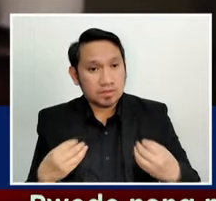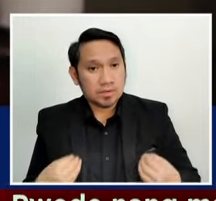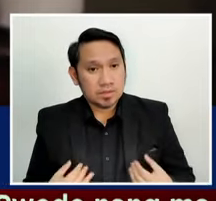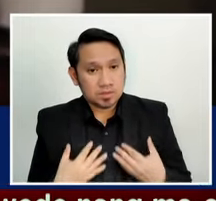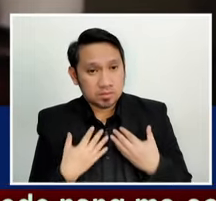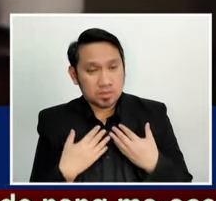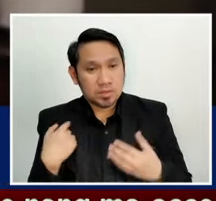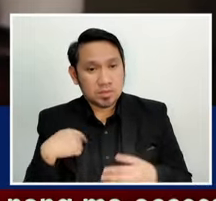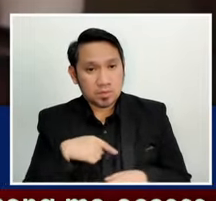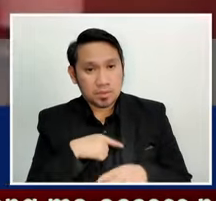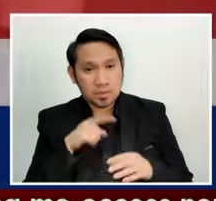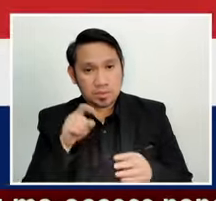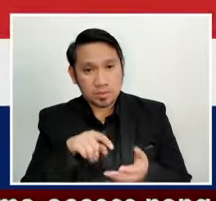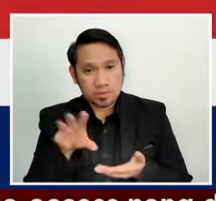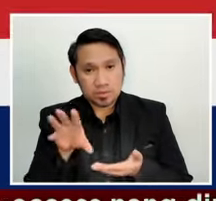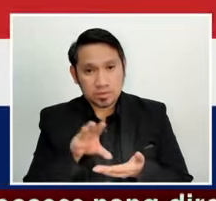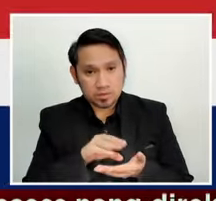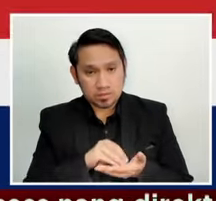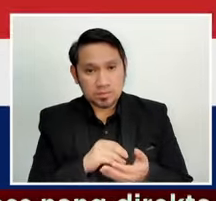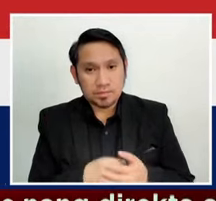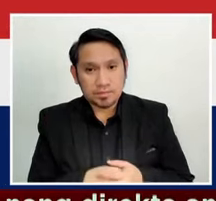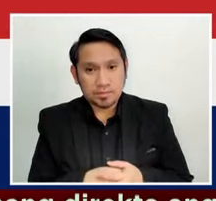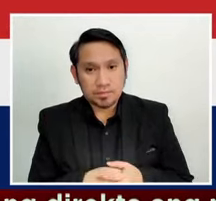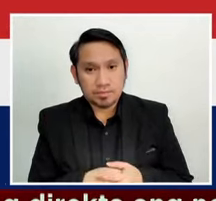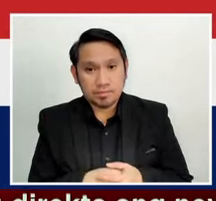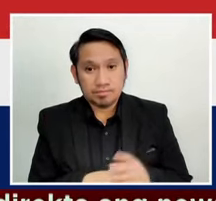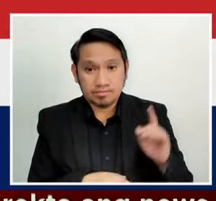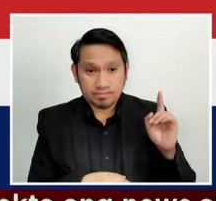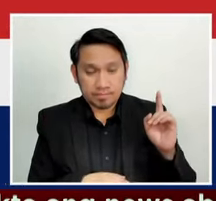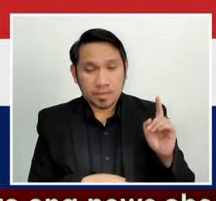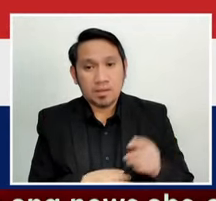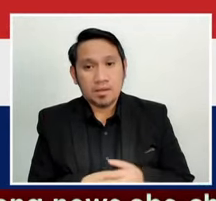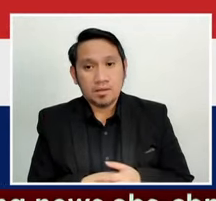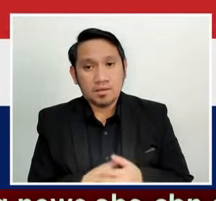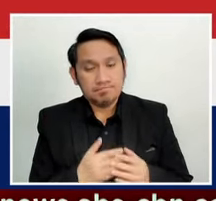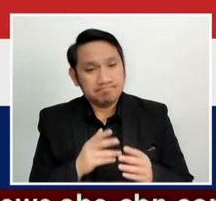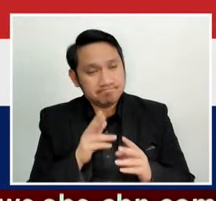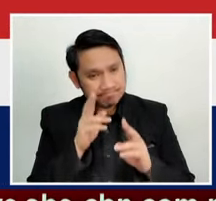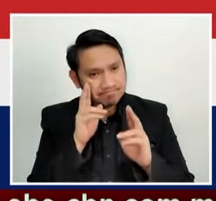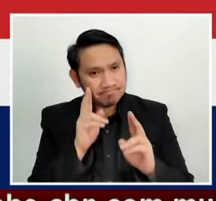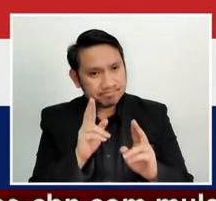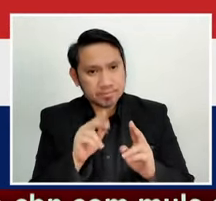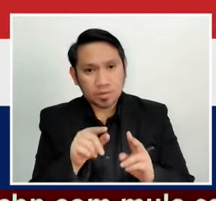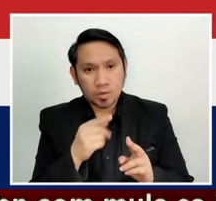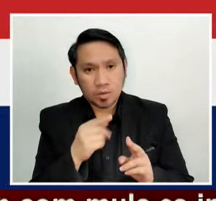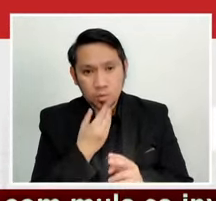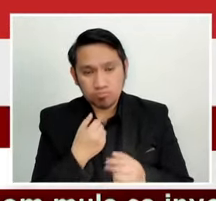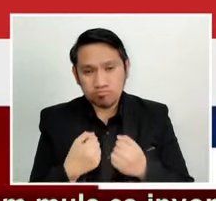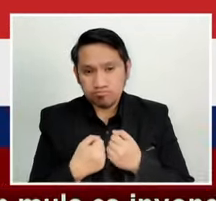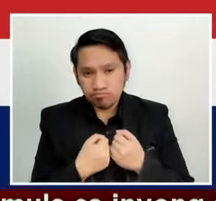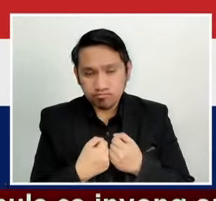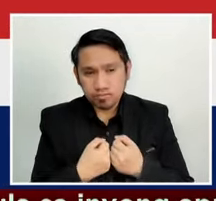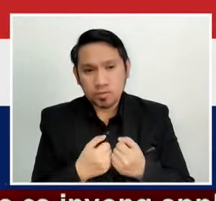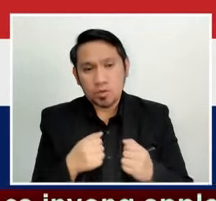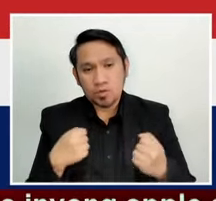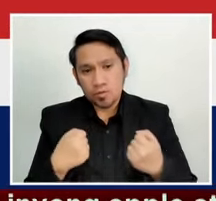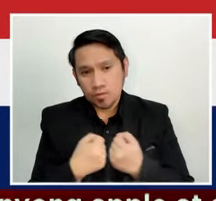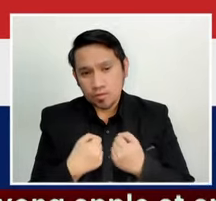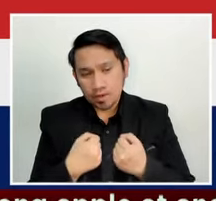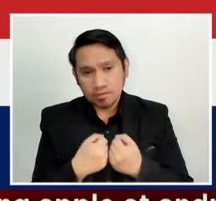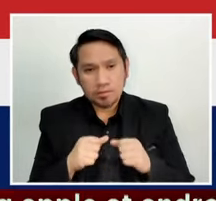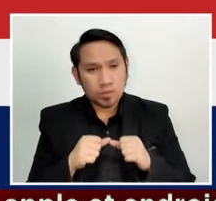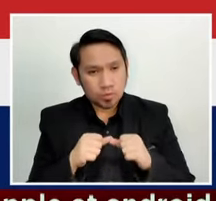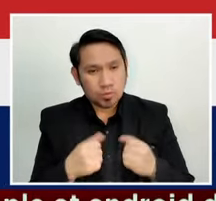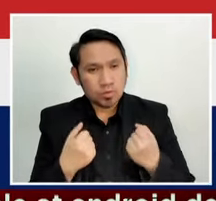nating tularan at alagaan. Saludo rin si House Speaker Martin Romualdez sa mga nakipaglaban at patuloy na nakikipaglaban para